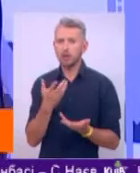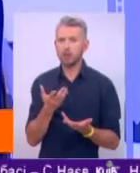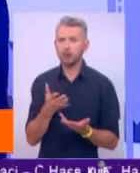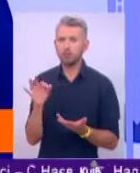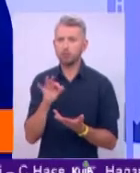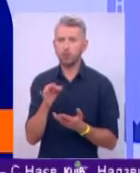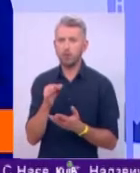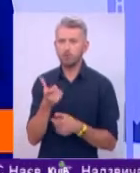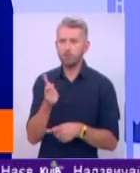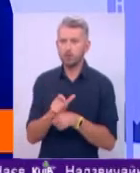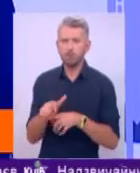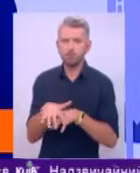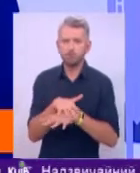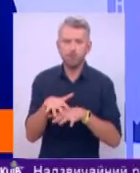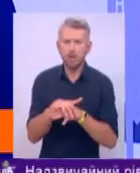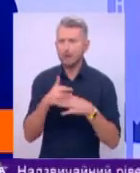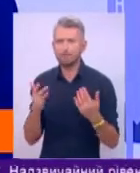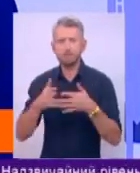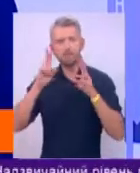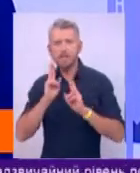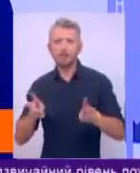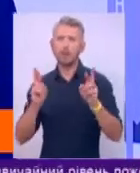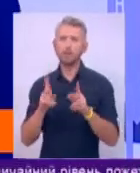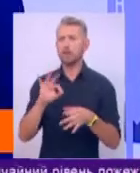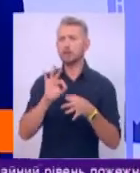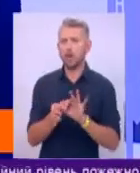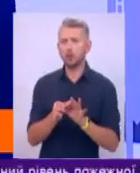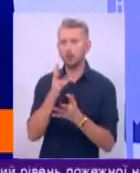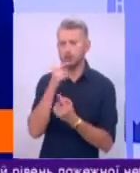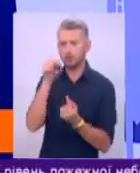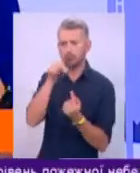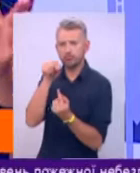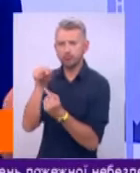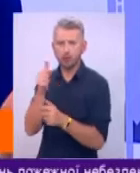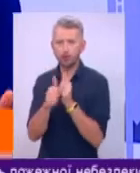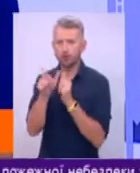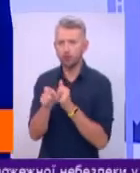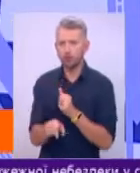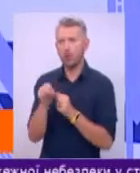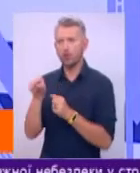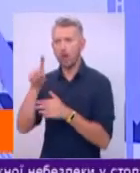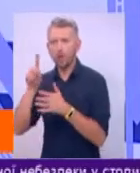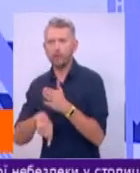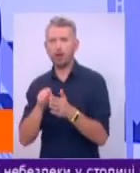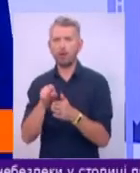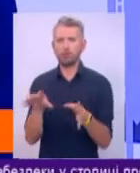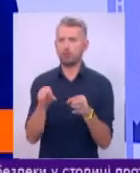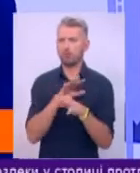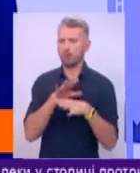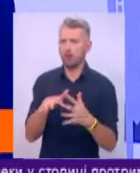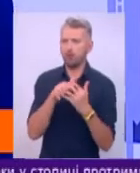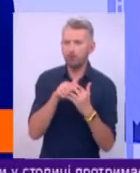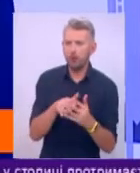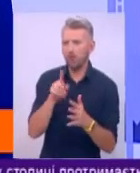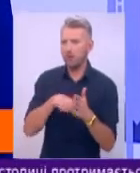про більш масові, ну, не знаю, наскільки складно підлаштуватися під кожну людину. Цей тобі довіряє, з тим ти не ходив в окоп, він тобі не